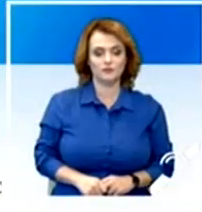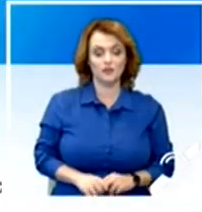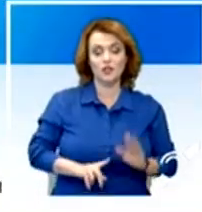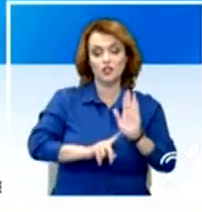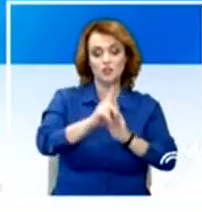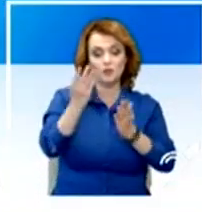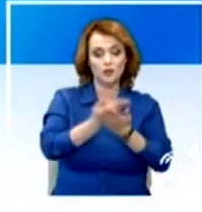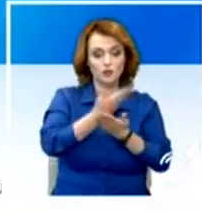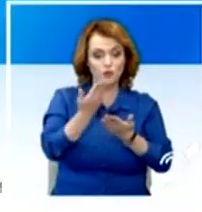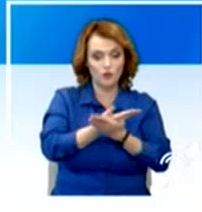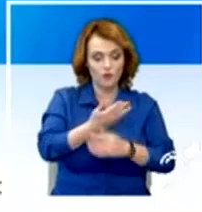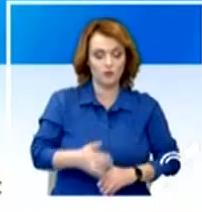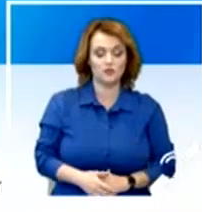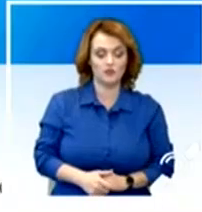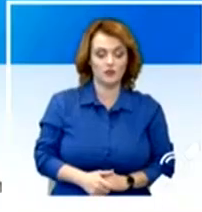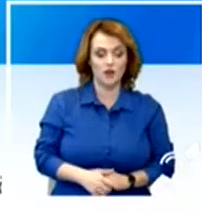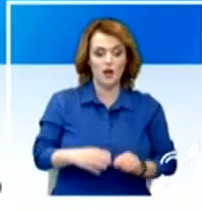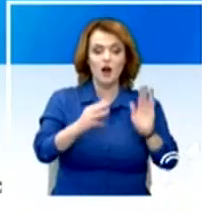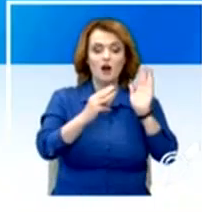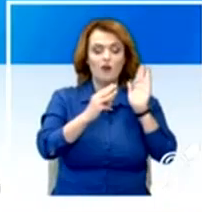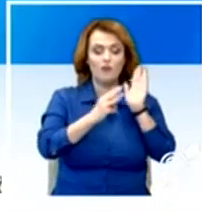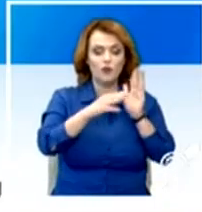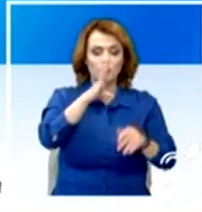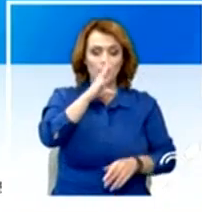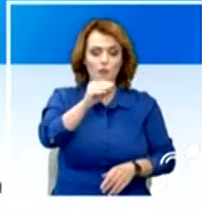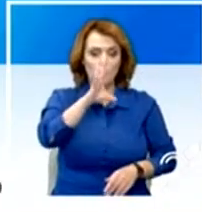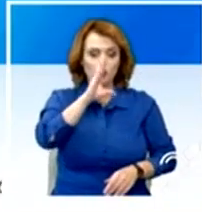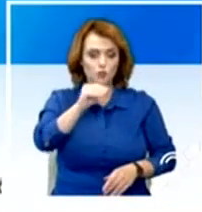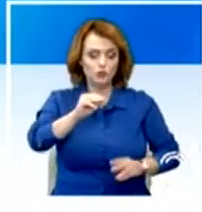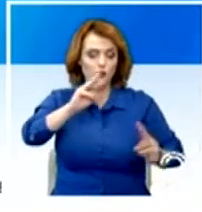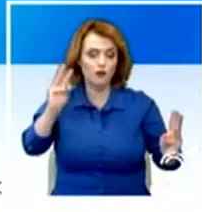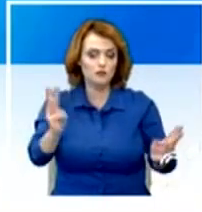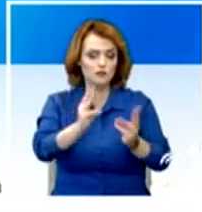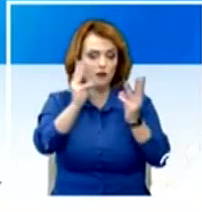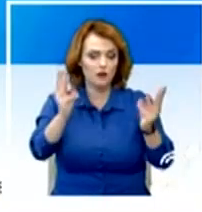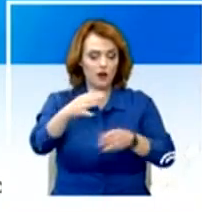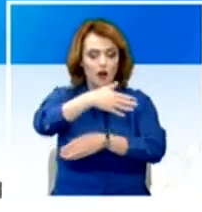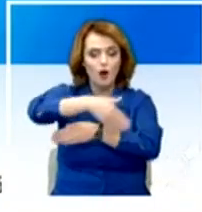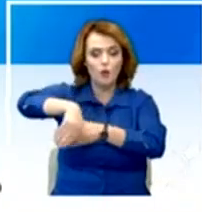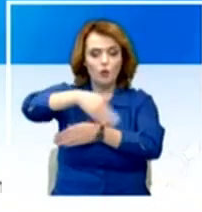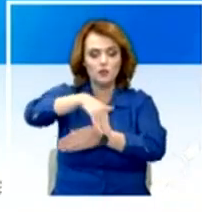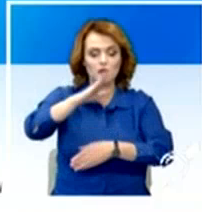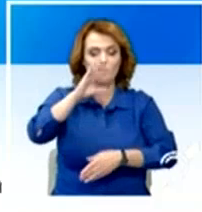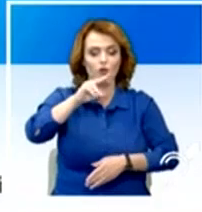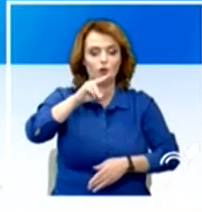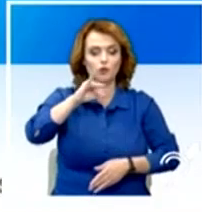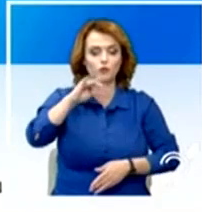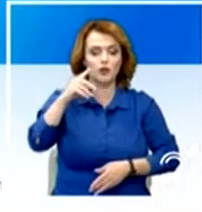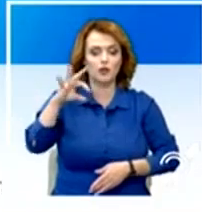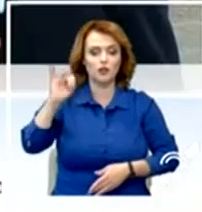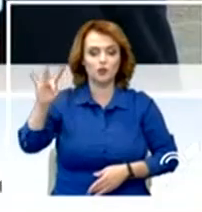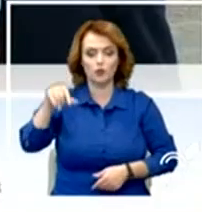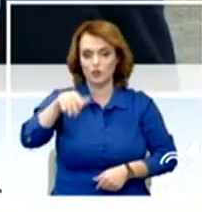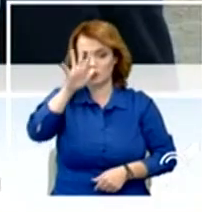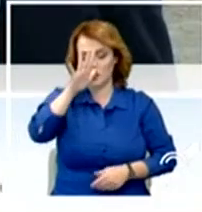Începem Telejurnalul cu o știre de ultimă oră. 8 microbuze au fost cuprinse de flăcări pe strada voluntarilor din Chișinău. Colega mea,